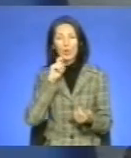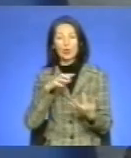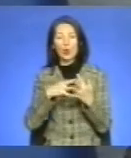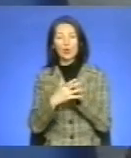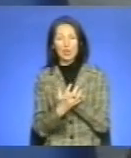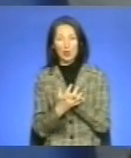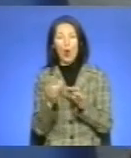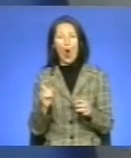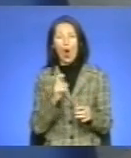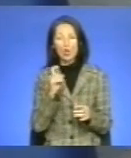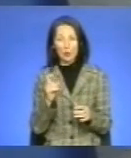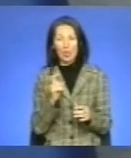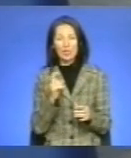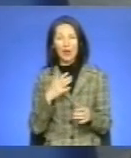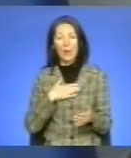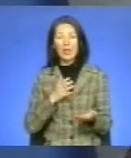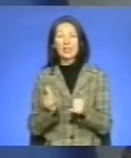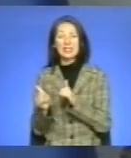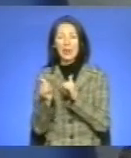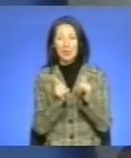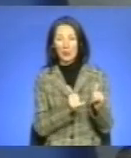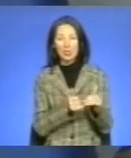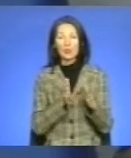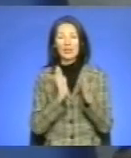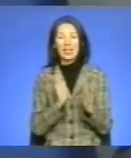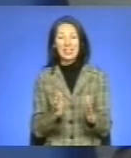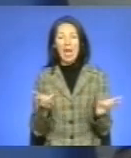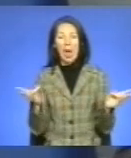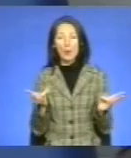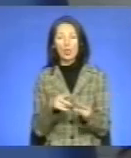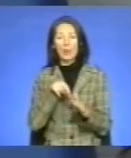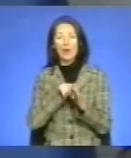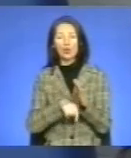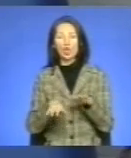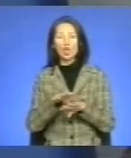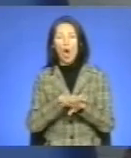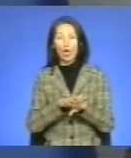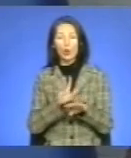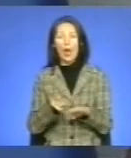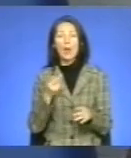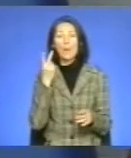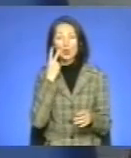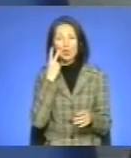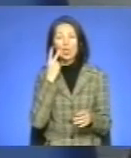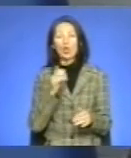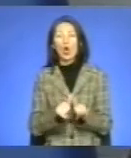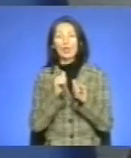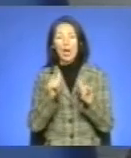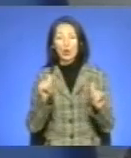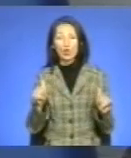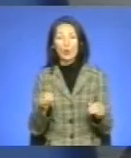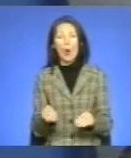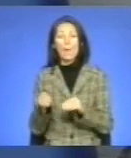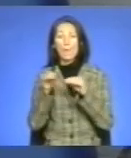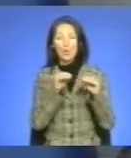сільського господарства ми забезпечуємо не лише потреби внутрішнього ринку, а й постійно нарощуємо